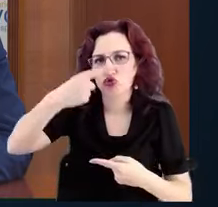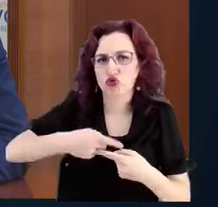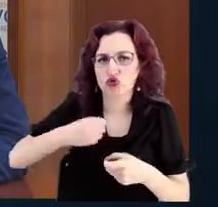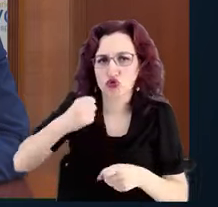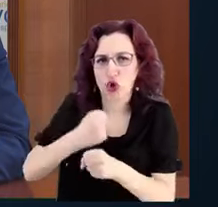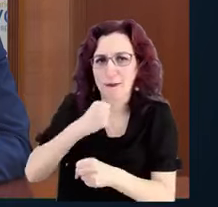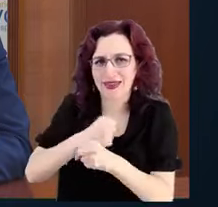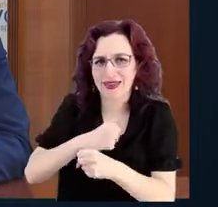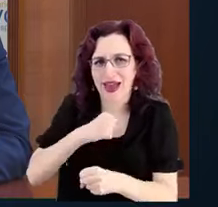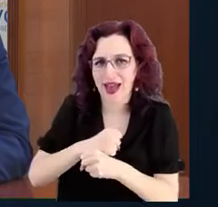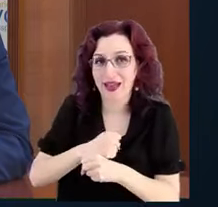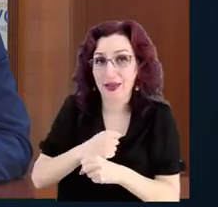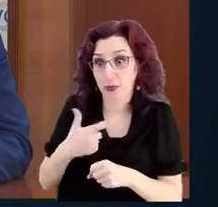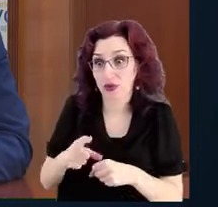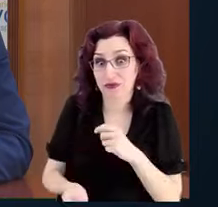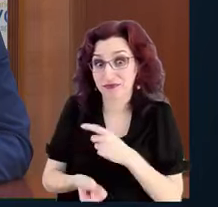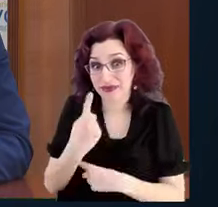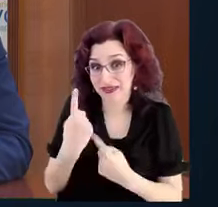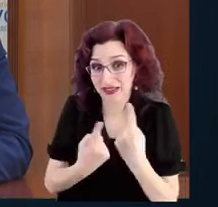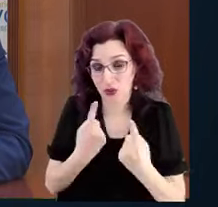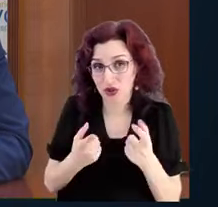di diventare un problema